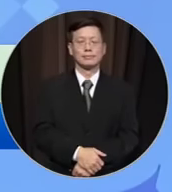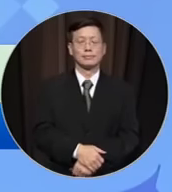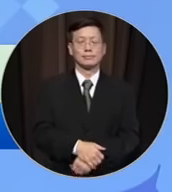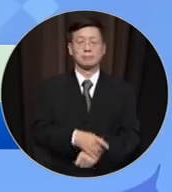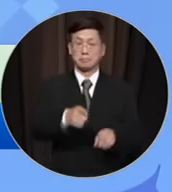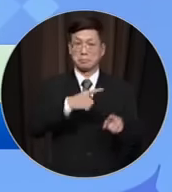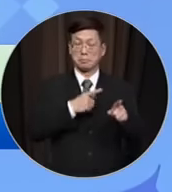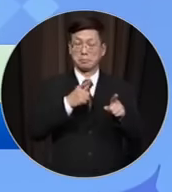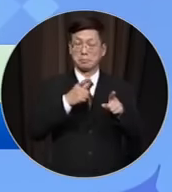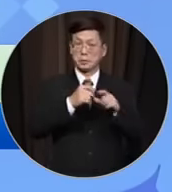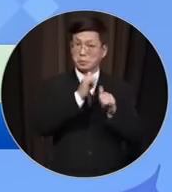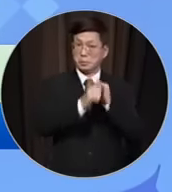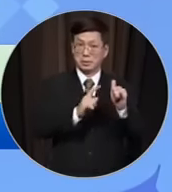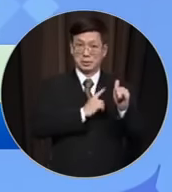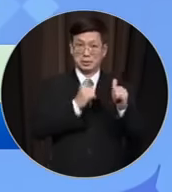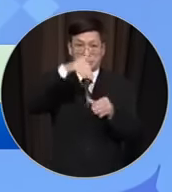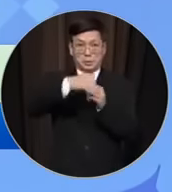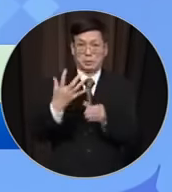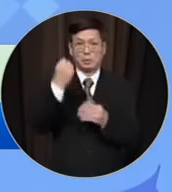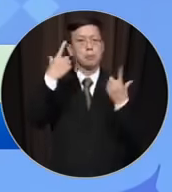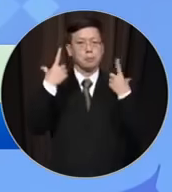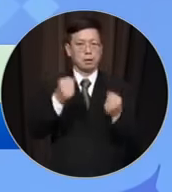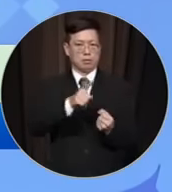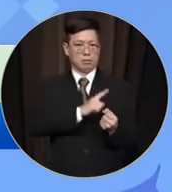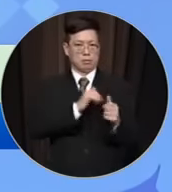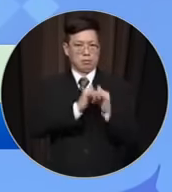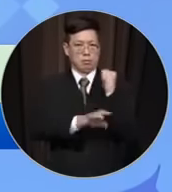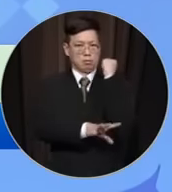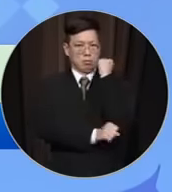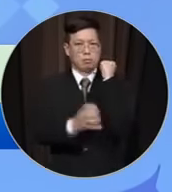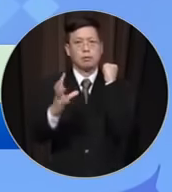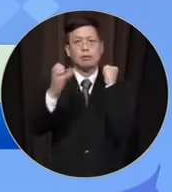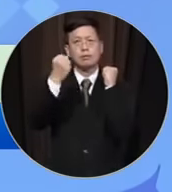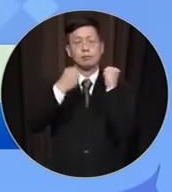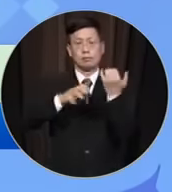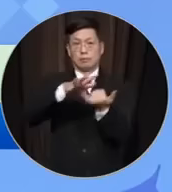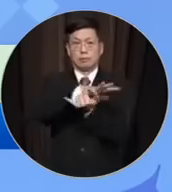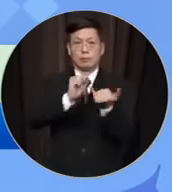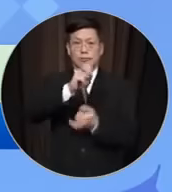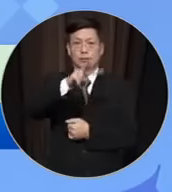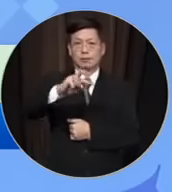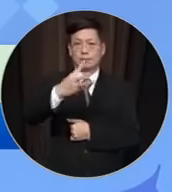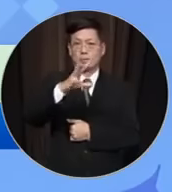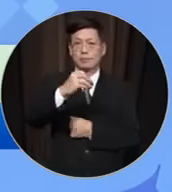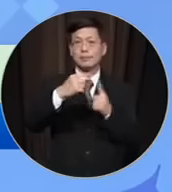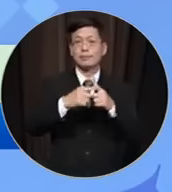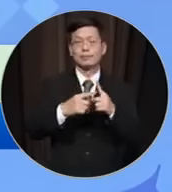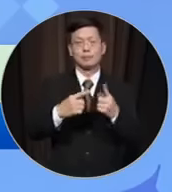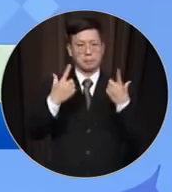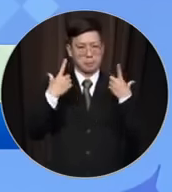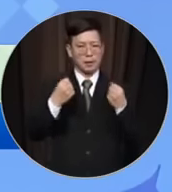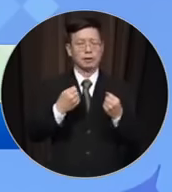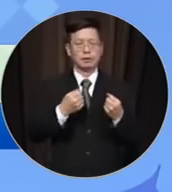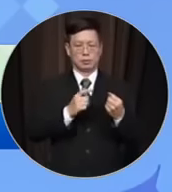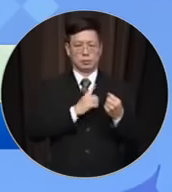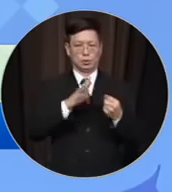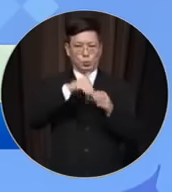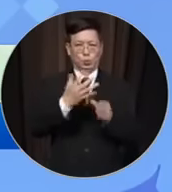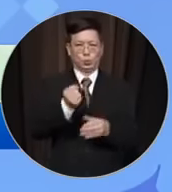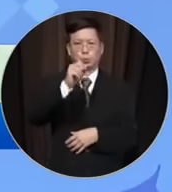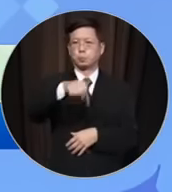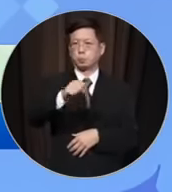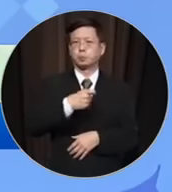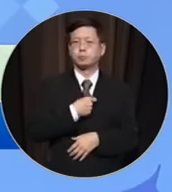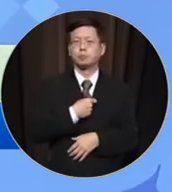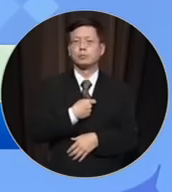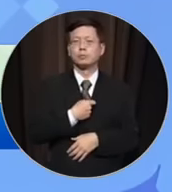公民自决权本来就是人民的基本权利，全台湾2300万人民都应该拥有自主权、